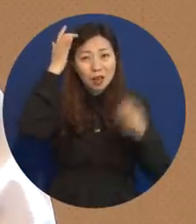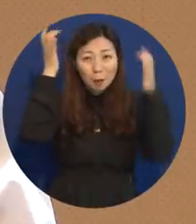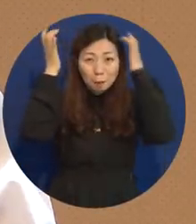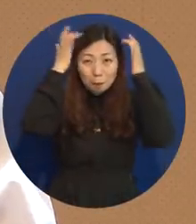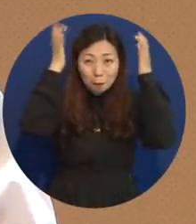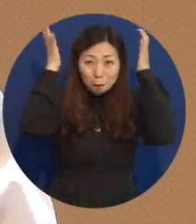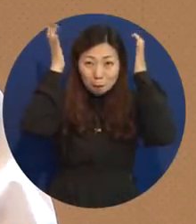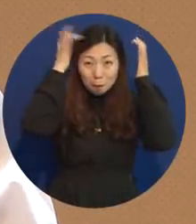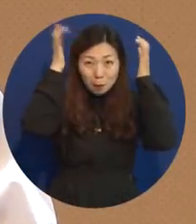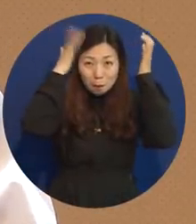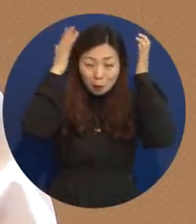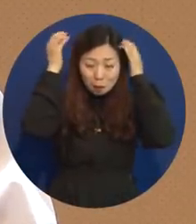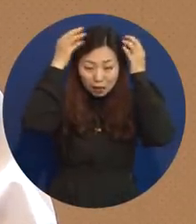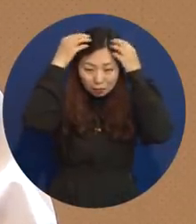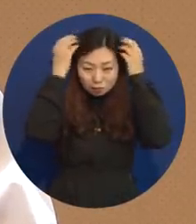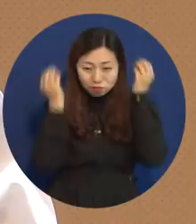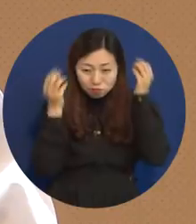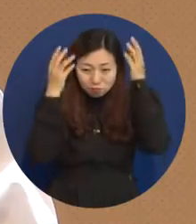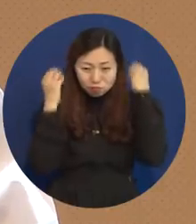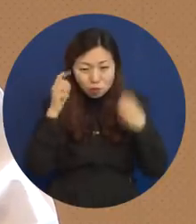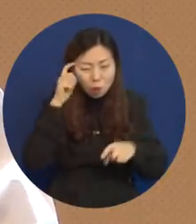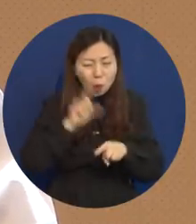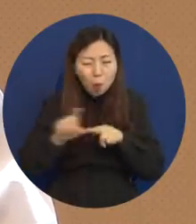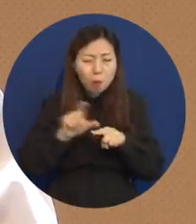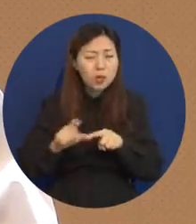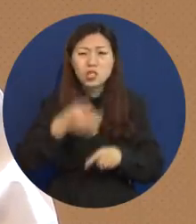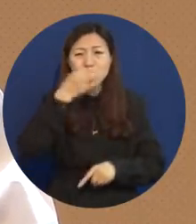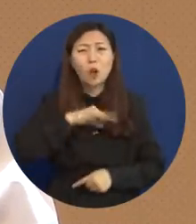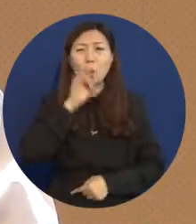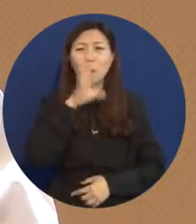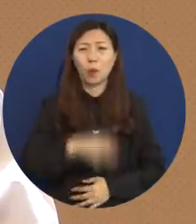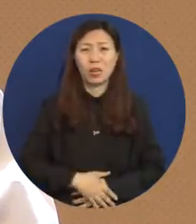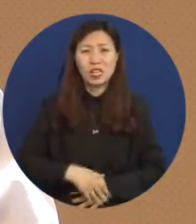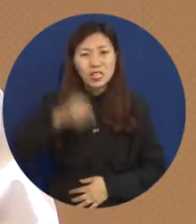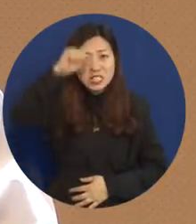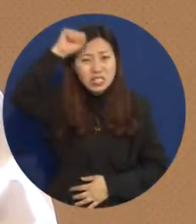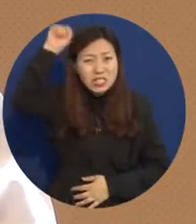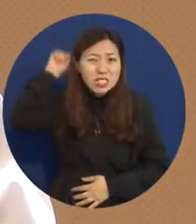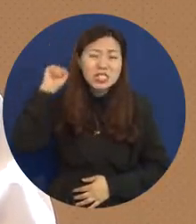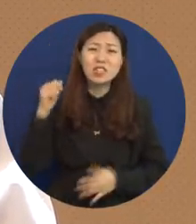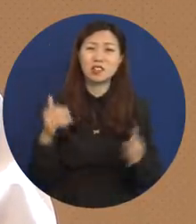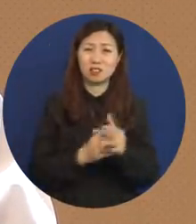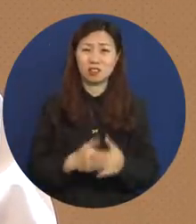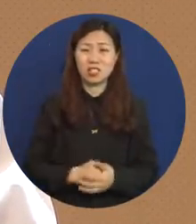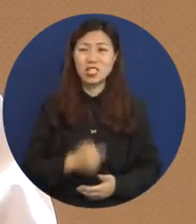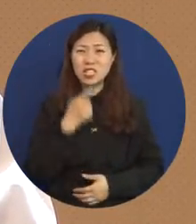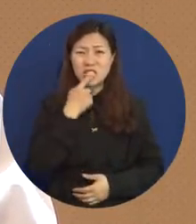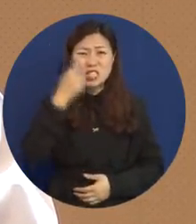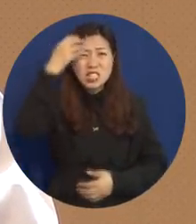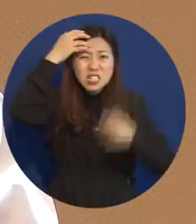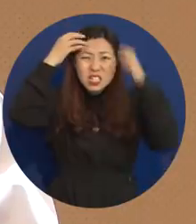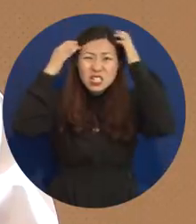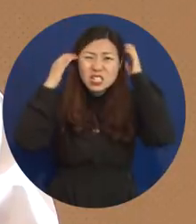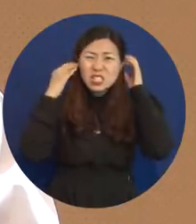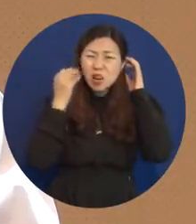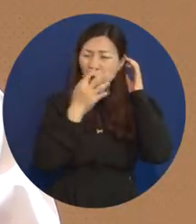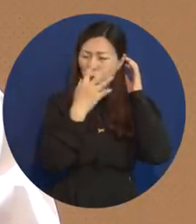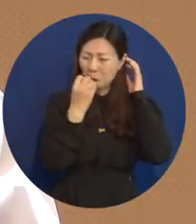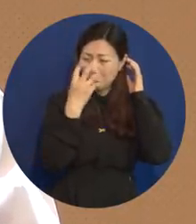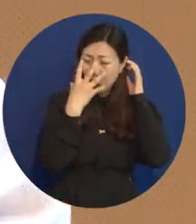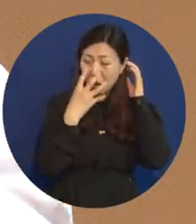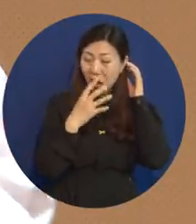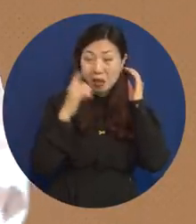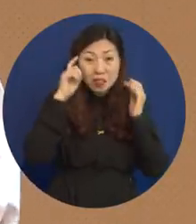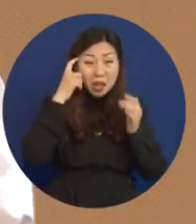그거 고민할 필요 있어요? 없죠? 어떻게 하면 된다? 깎아버리면 돼요. 머리가 하얀 게 보기 싫다 이렇게 생각하면 그것도